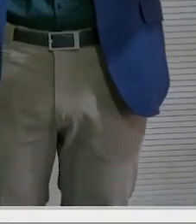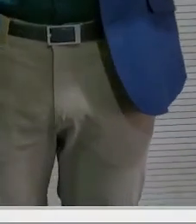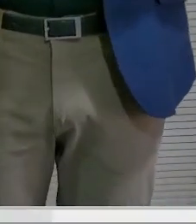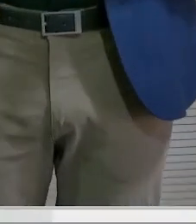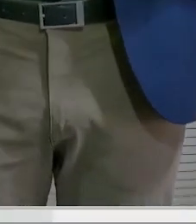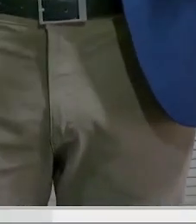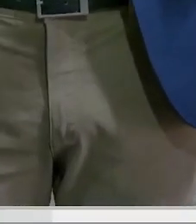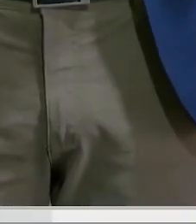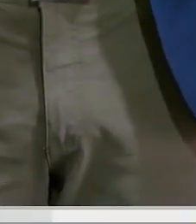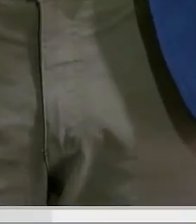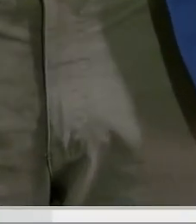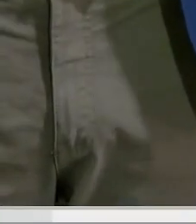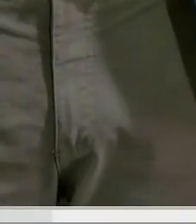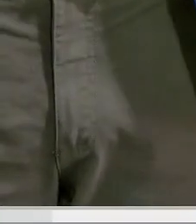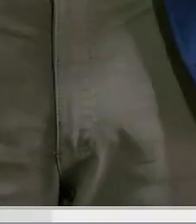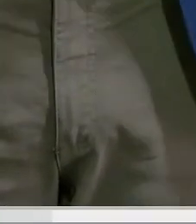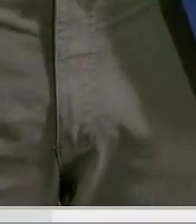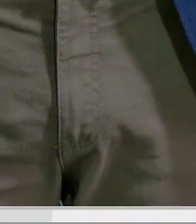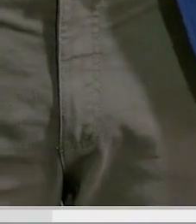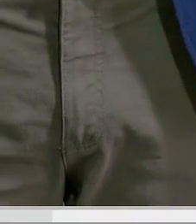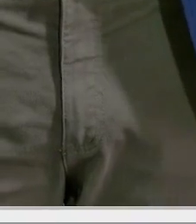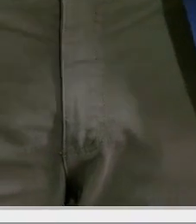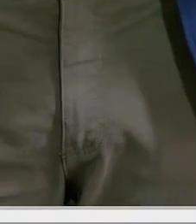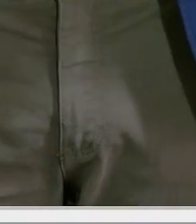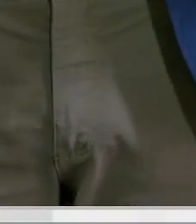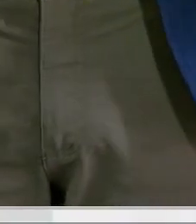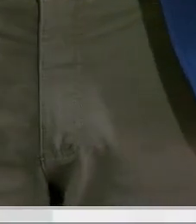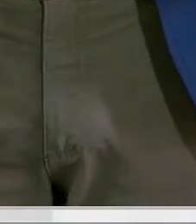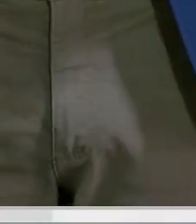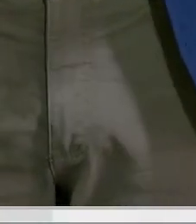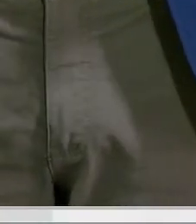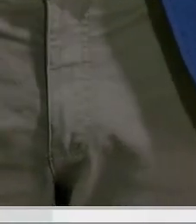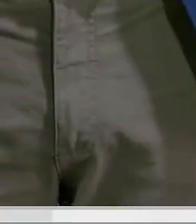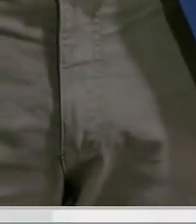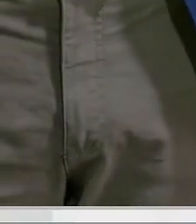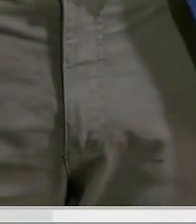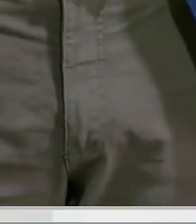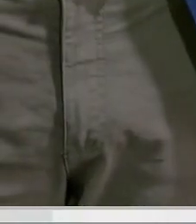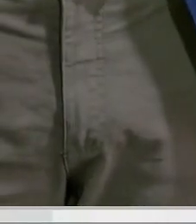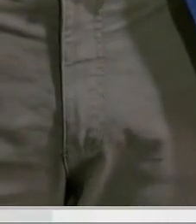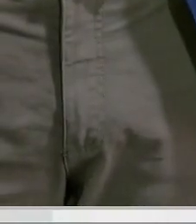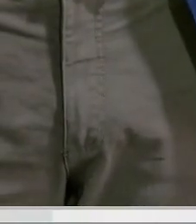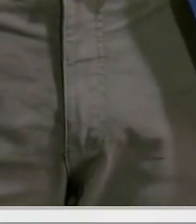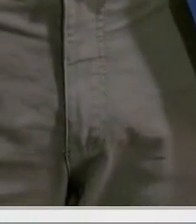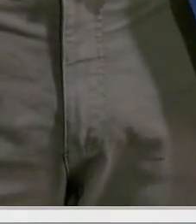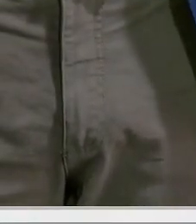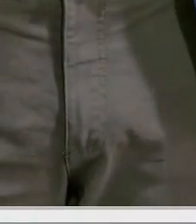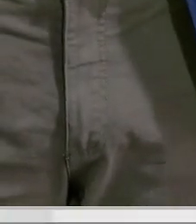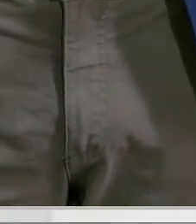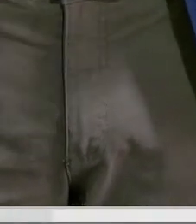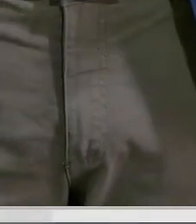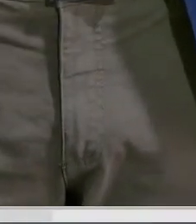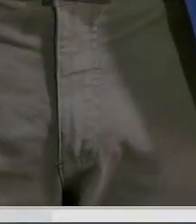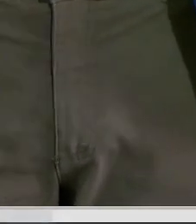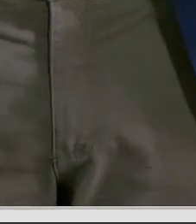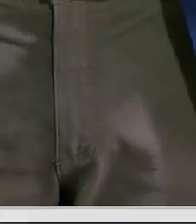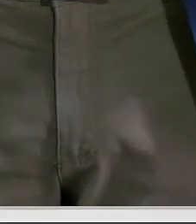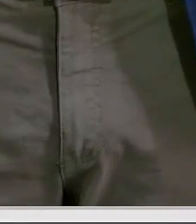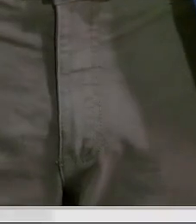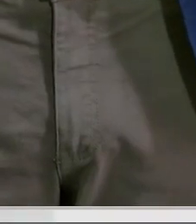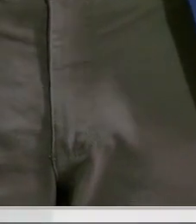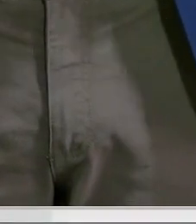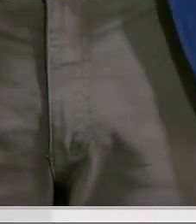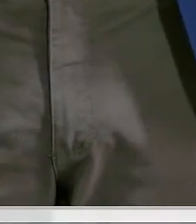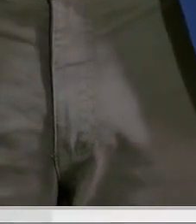disminució. En qualsevol cas, no ho considerem com un efecte d'una disminució que generi